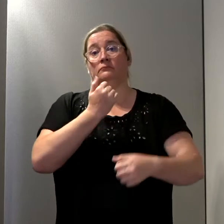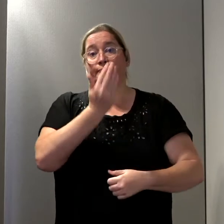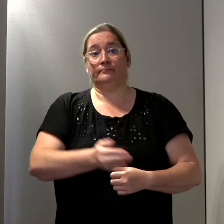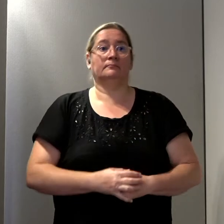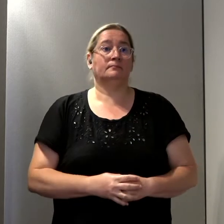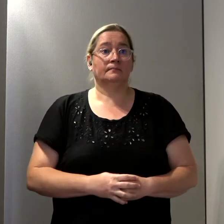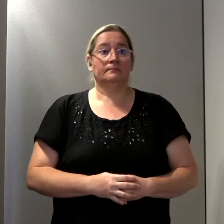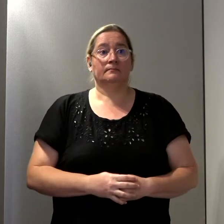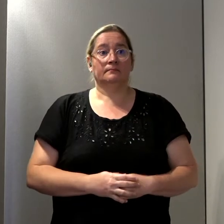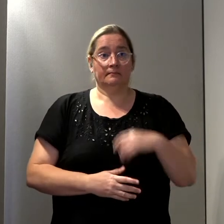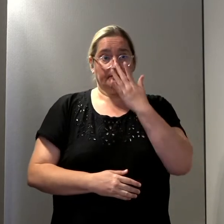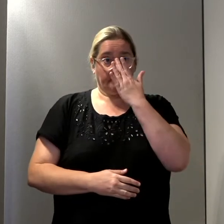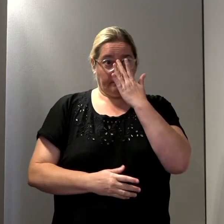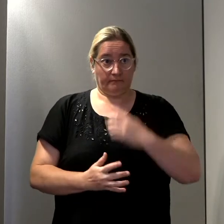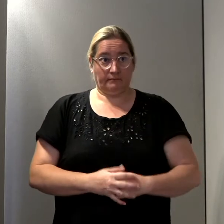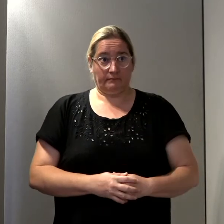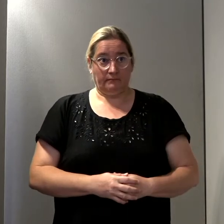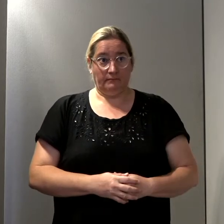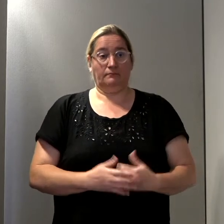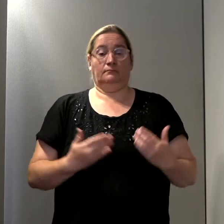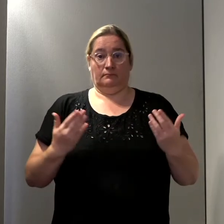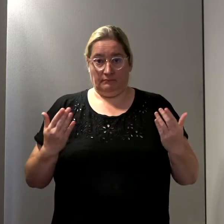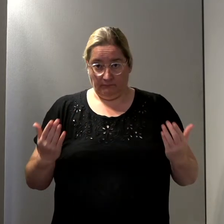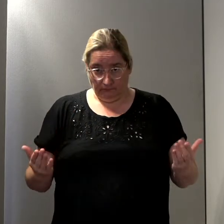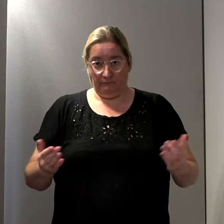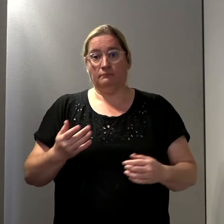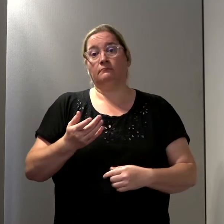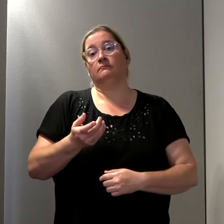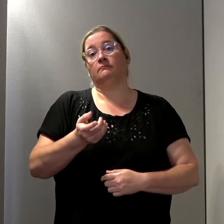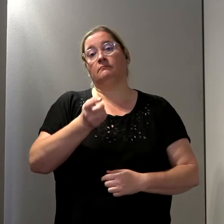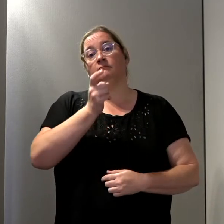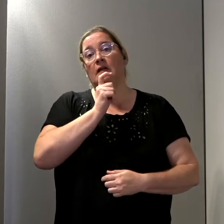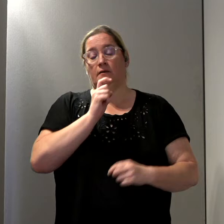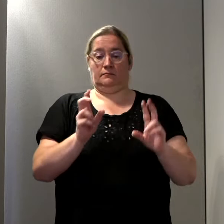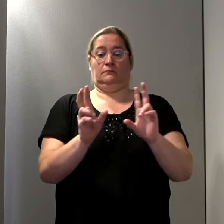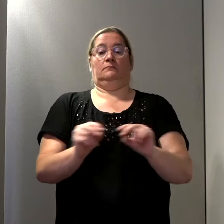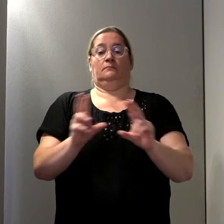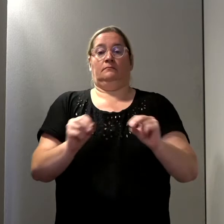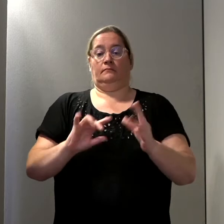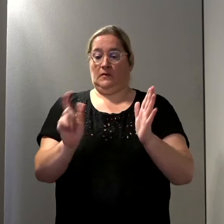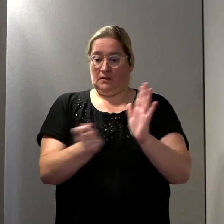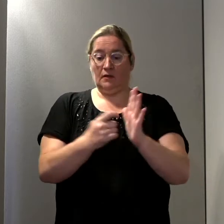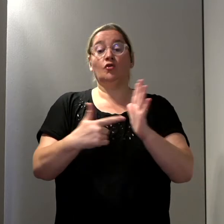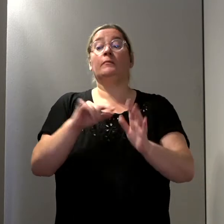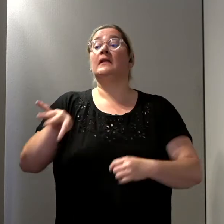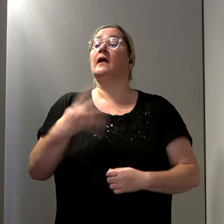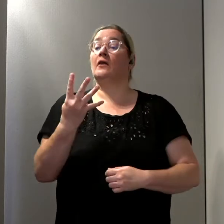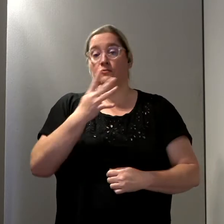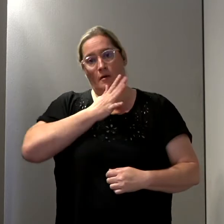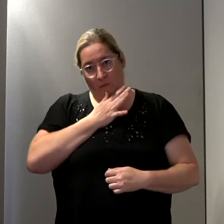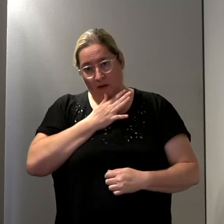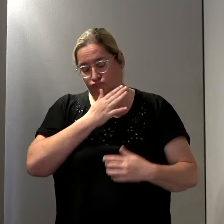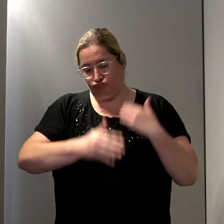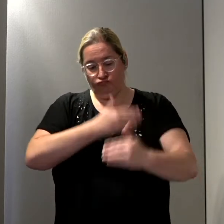On passe à la slide suivante, s'il vous plaît. Donc, comme je disais, en 2014, ce n'était pas possible.